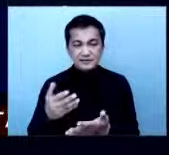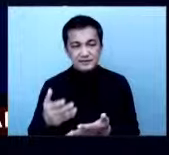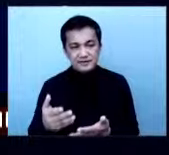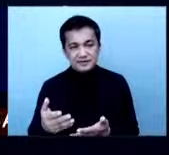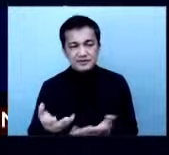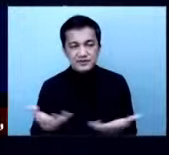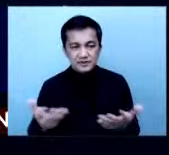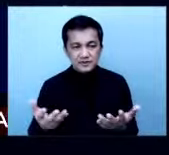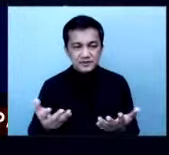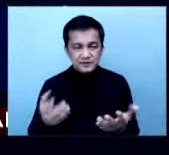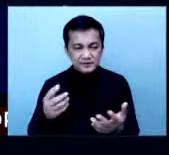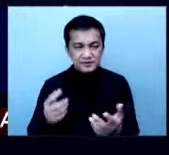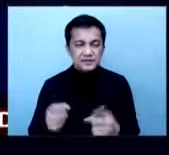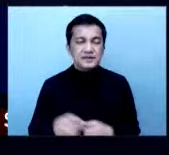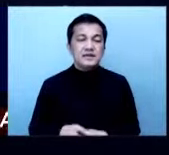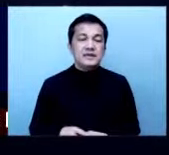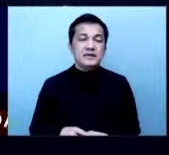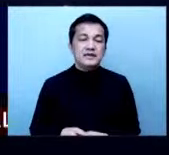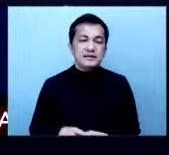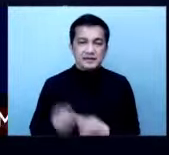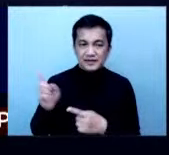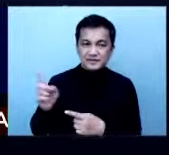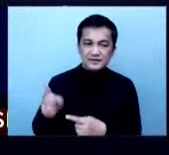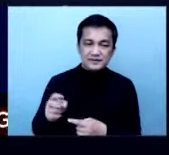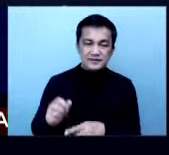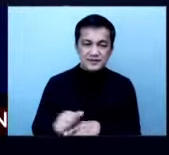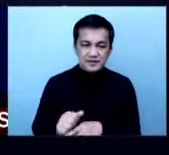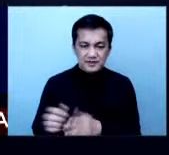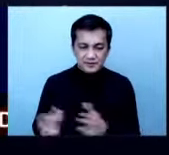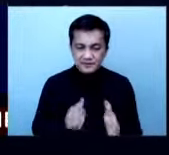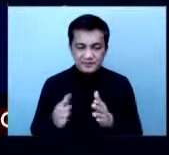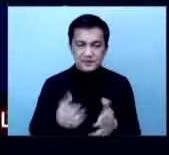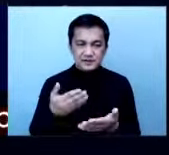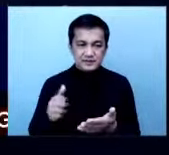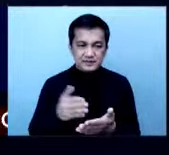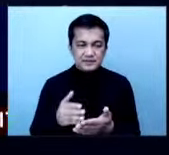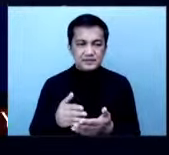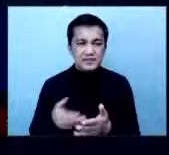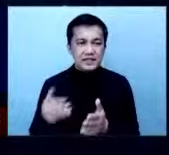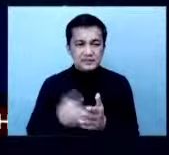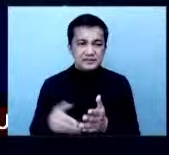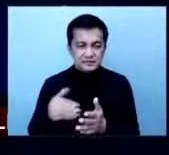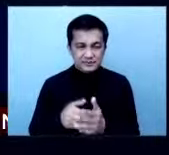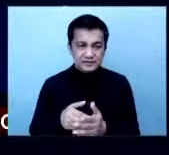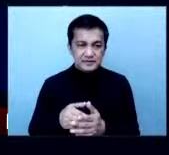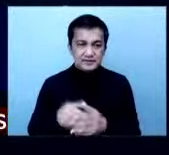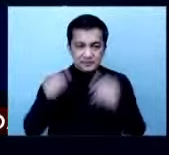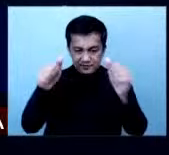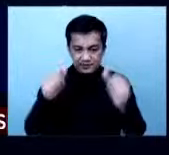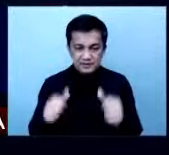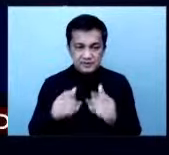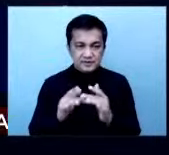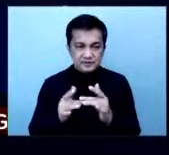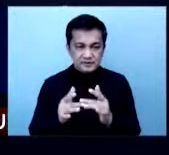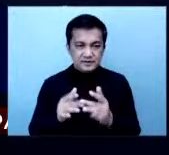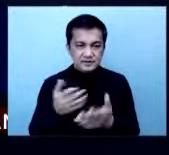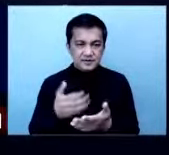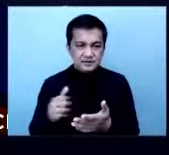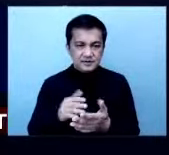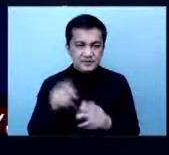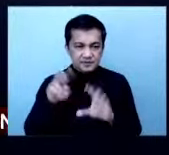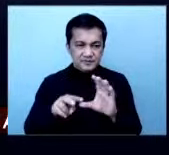Museum Ngayon pa lang todo prepare na ang singer sunodsunod na nga ang post niya online ng pagkanta niya sa video